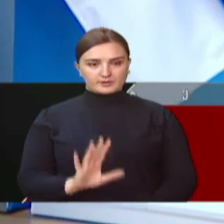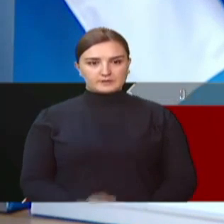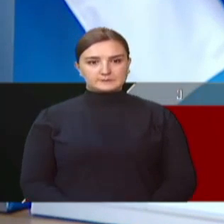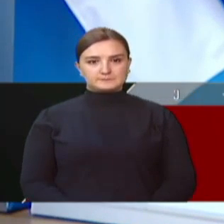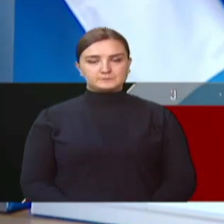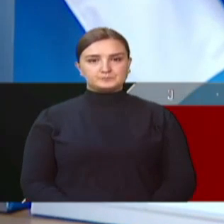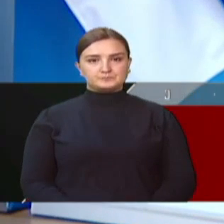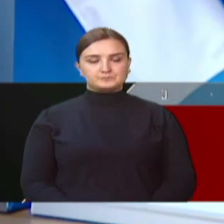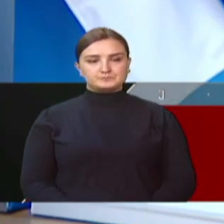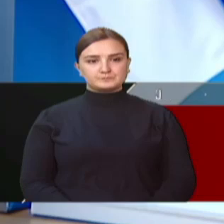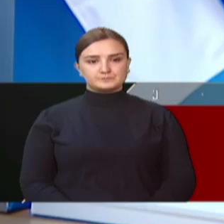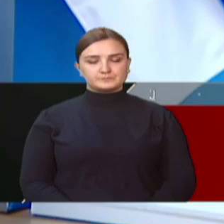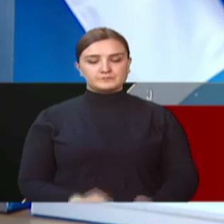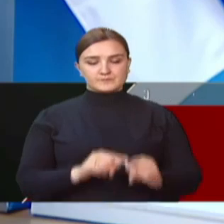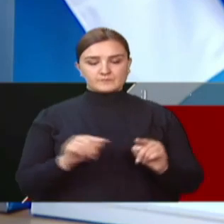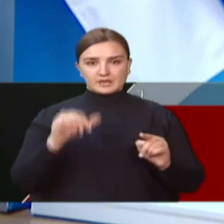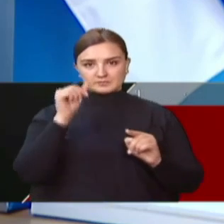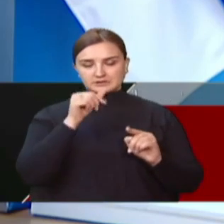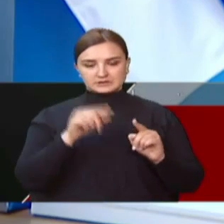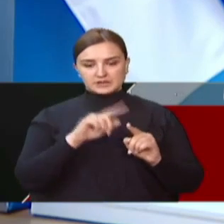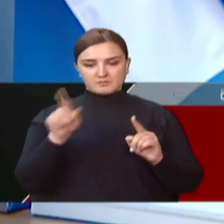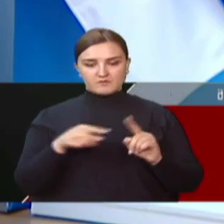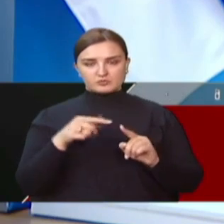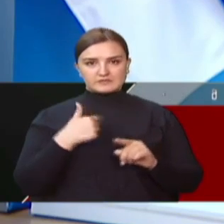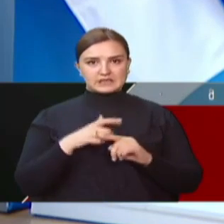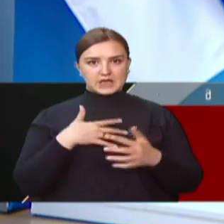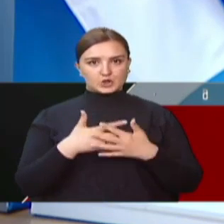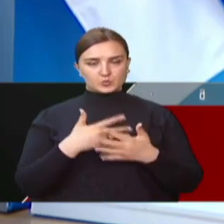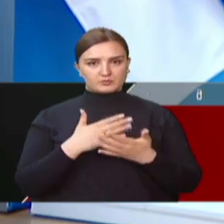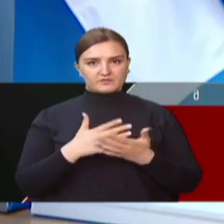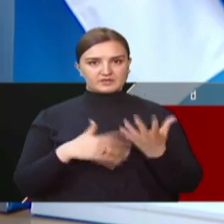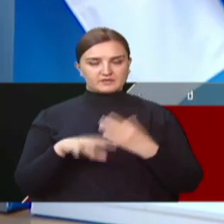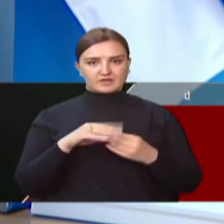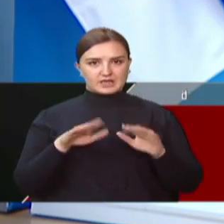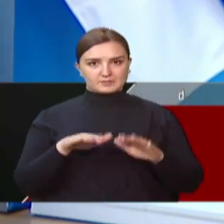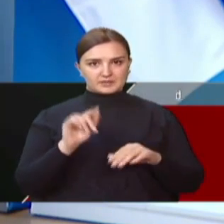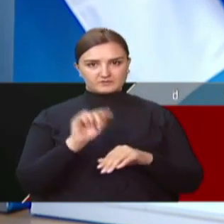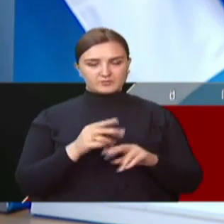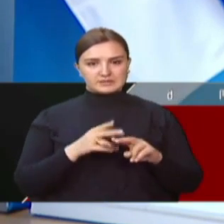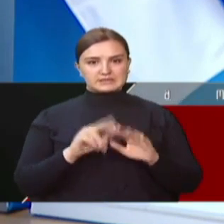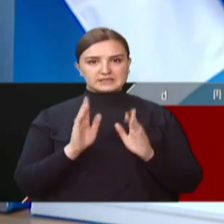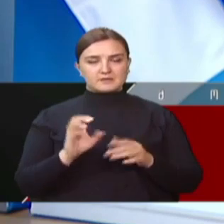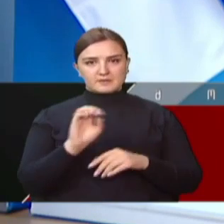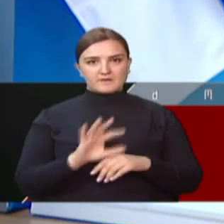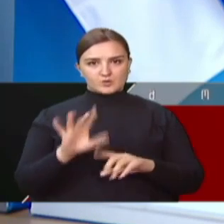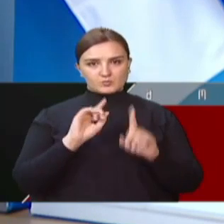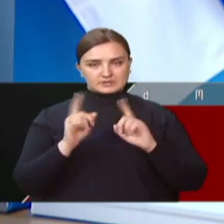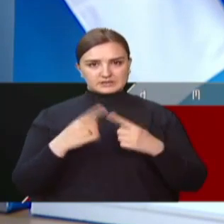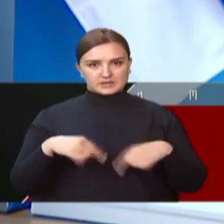და ამ მიმდინარე წლების განმავლობაში ჩვენ ძალიან აქტიურები ვართ ყველა პლატფორმაზე. იქნება ეს ევროპის